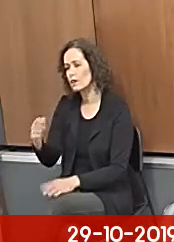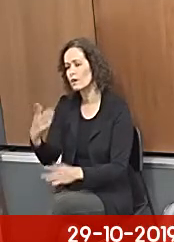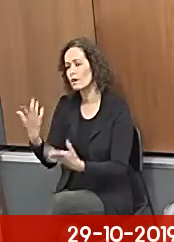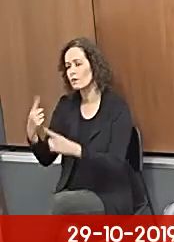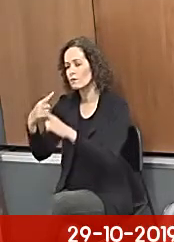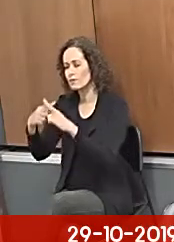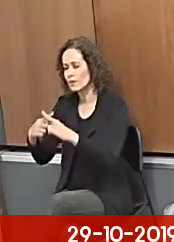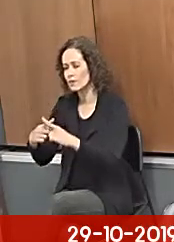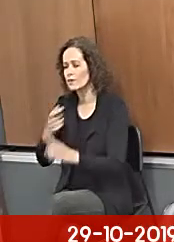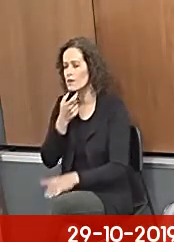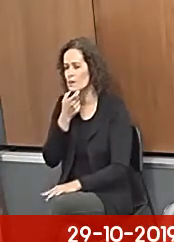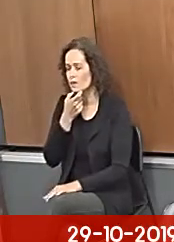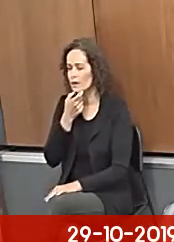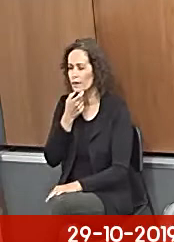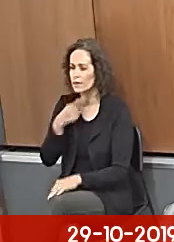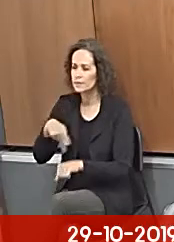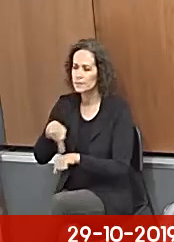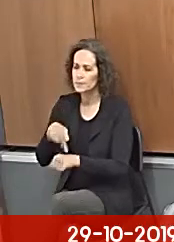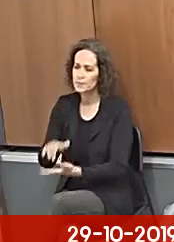tá?